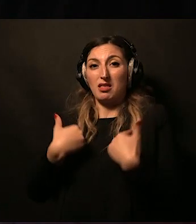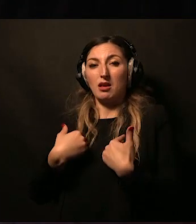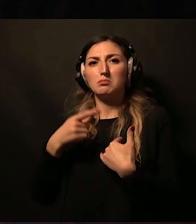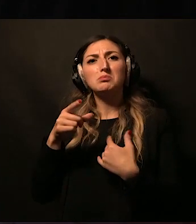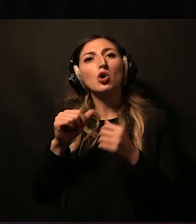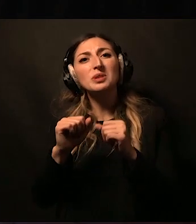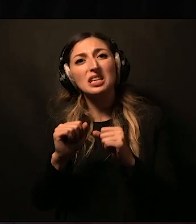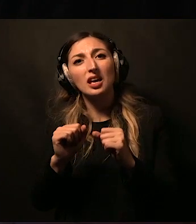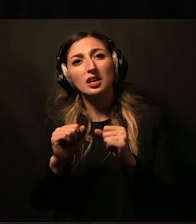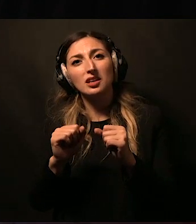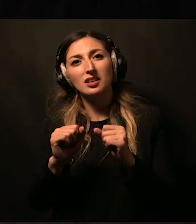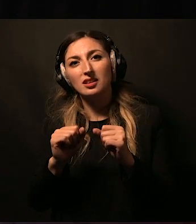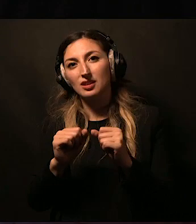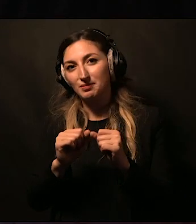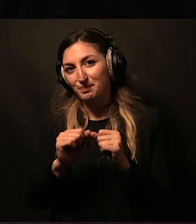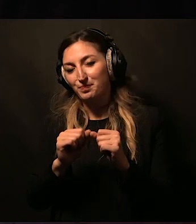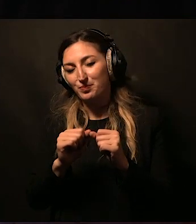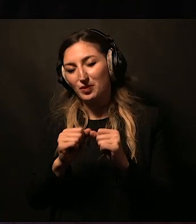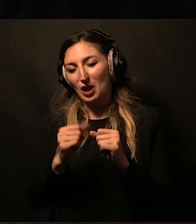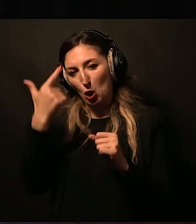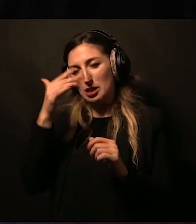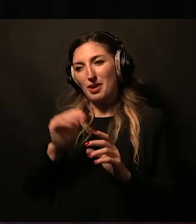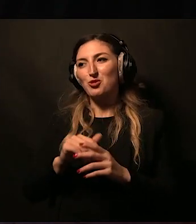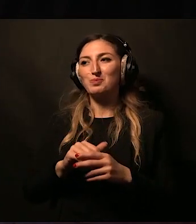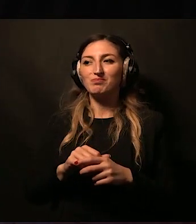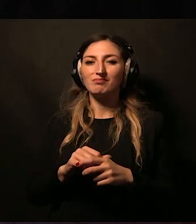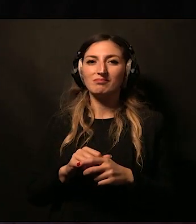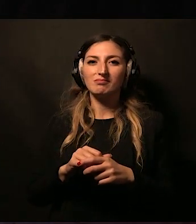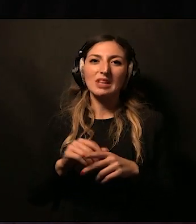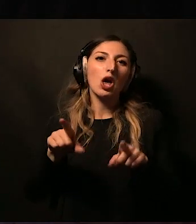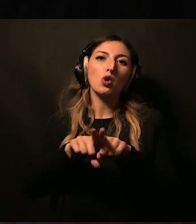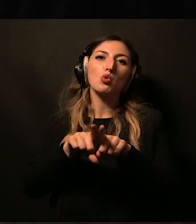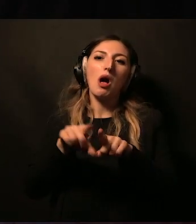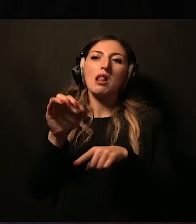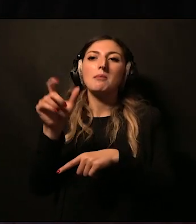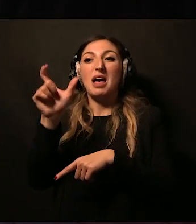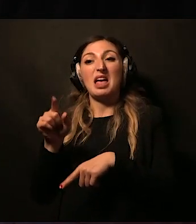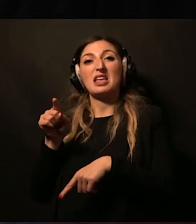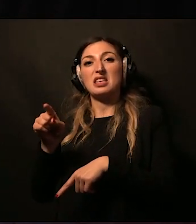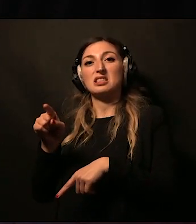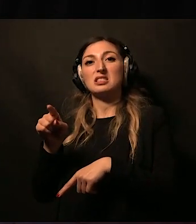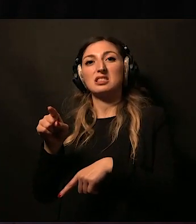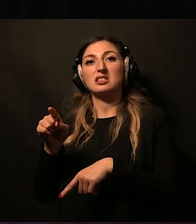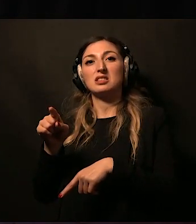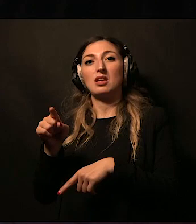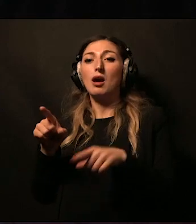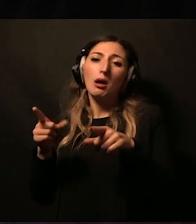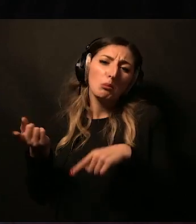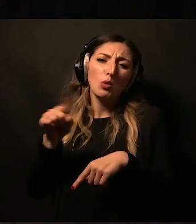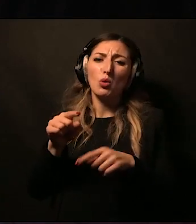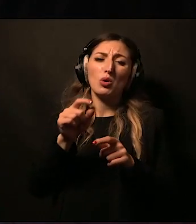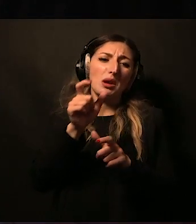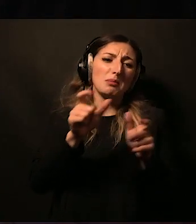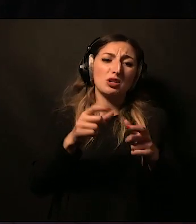come immaginavo vedete come per la mia maestra e per tante persone della mia vita anche voi non avete colpa di questa